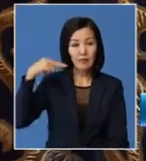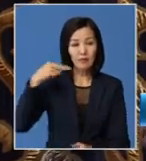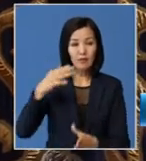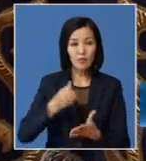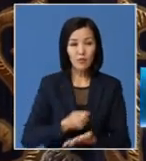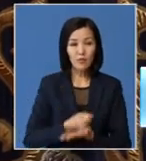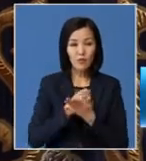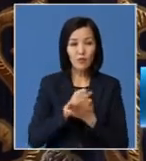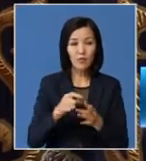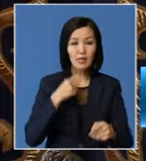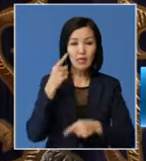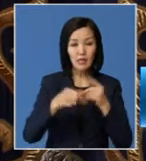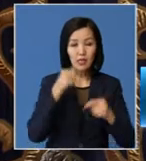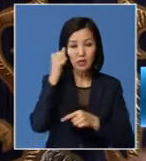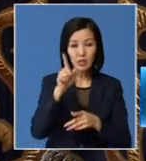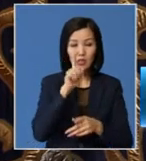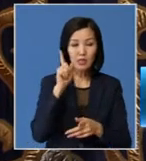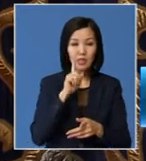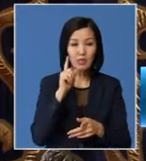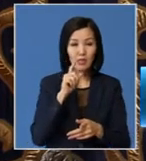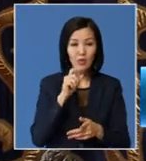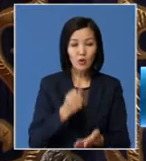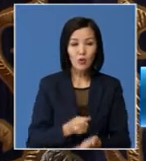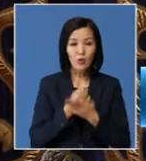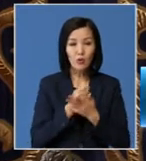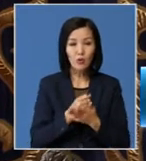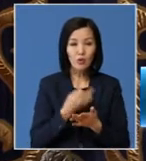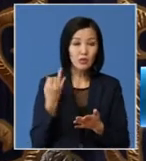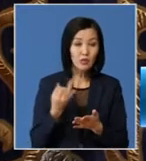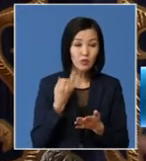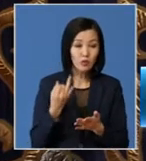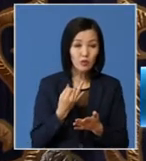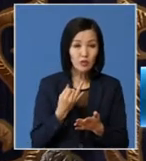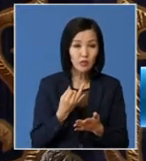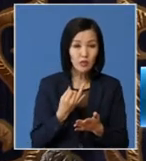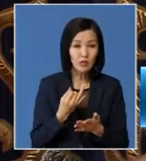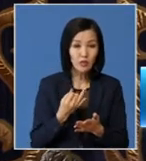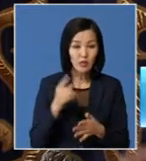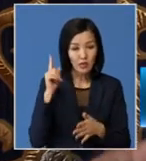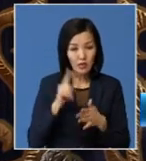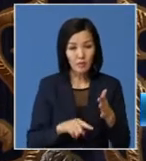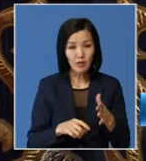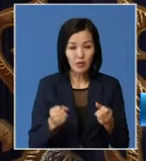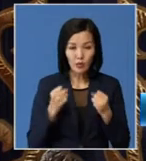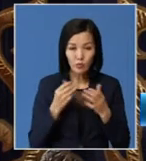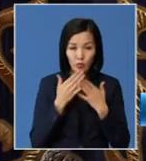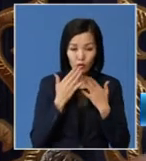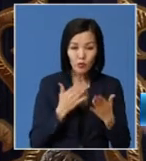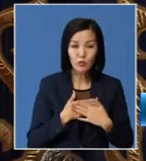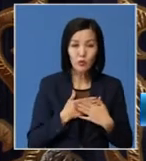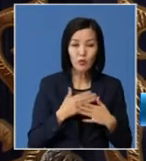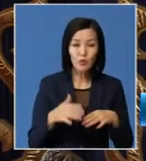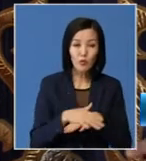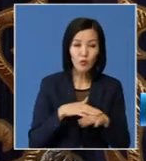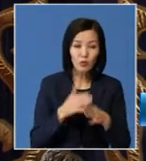келесі жылы жастарды қолдау жылы деп отыр, сол жастарды қызығушылығын оятайық. Имандылыққа, салауаттылыққа, өмір салтына, спорт сүюге, елді,